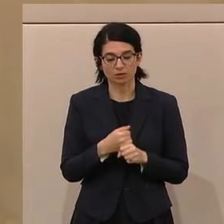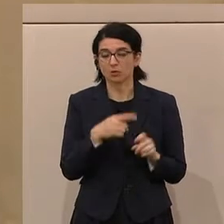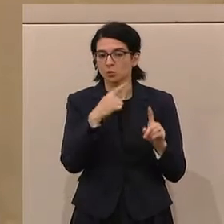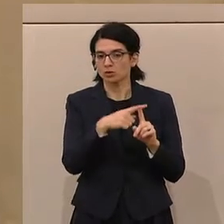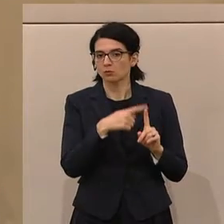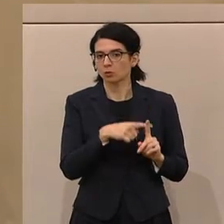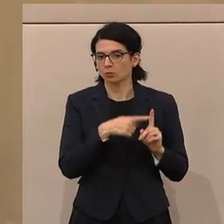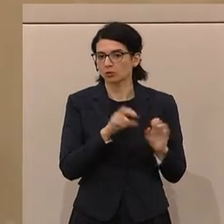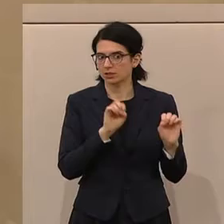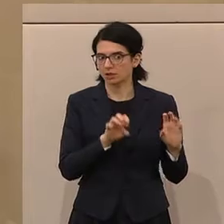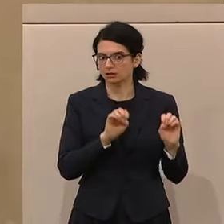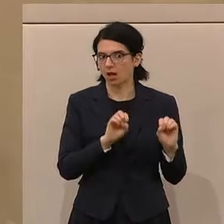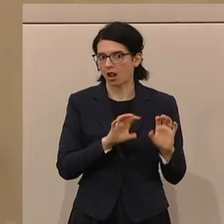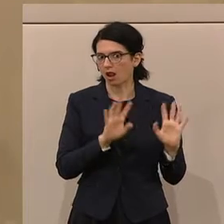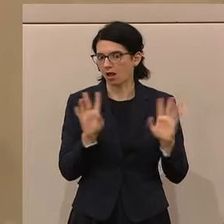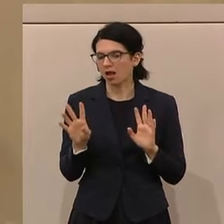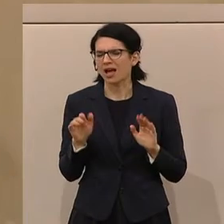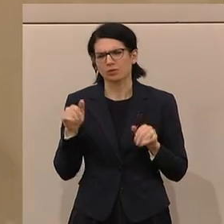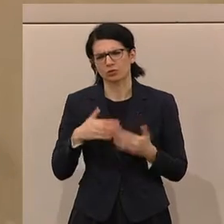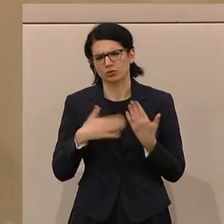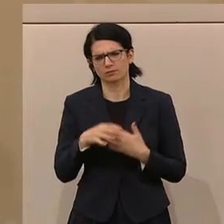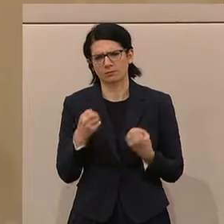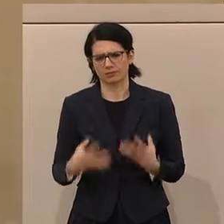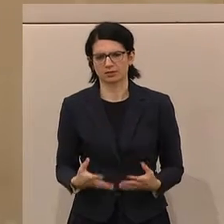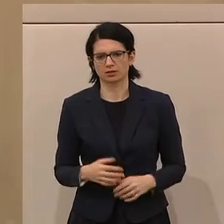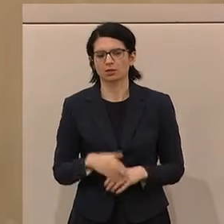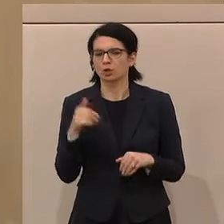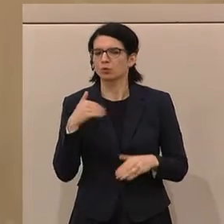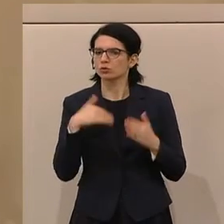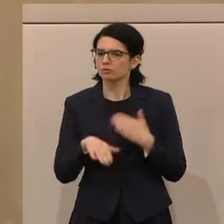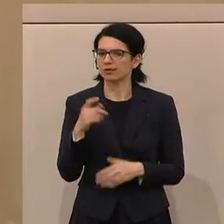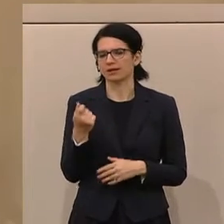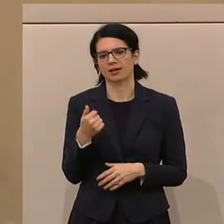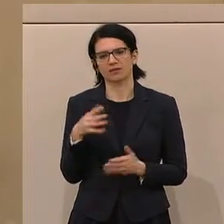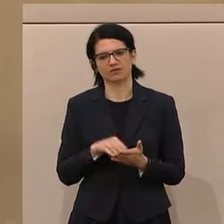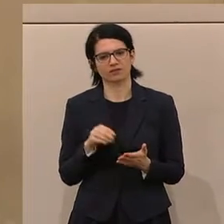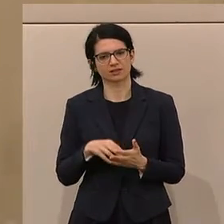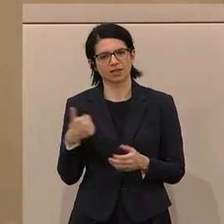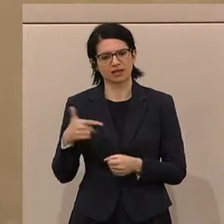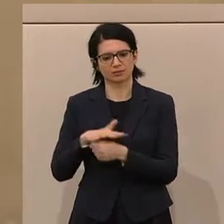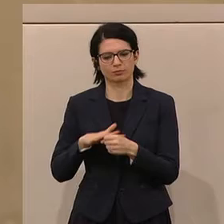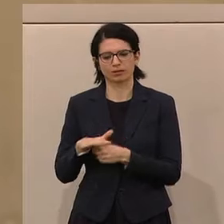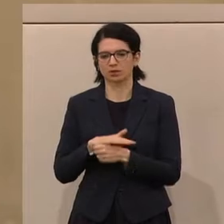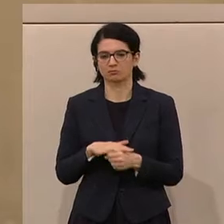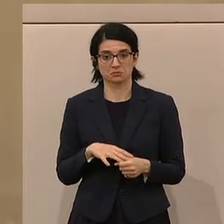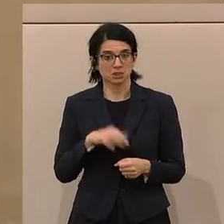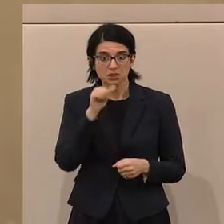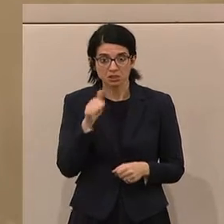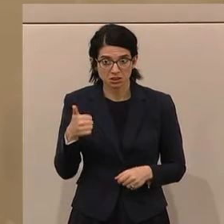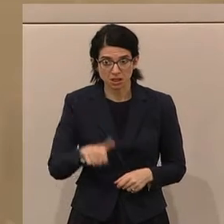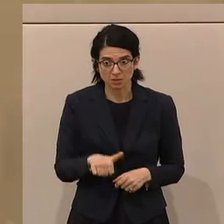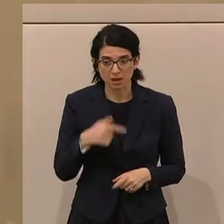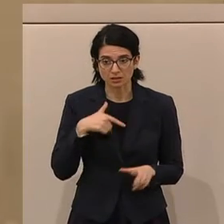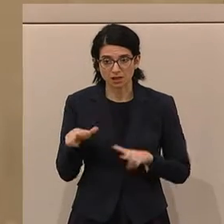positives Signal. Aber da müsste natürlich auch deutlich mehr passieren in diesem Bereich. Da müsste man mehr Geld in die Hand nehmen. Ein Bereich, der zum Beispiel gar nicht vorkommt